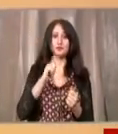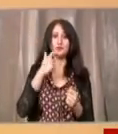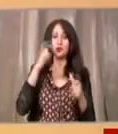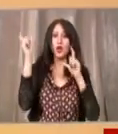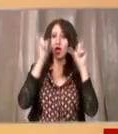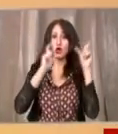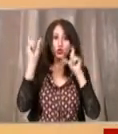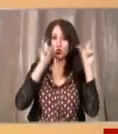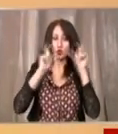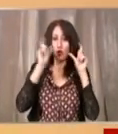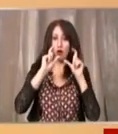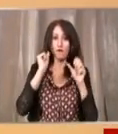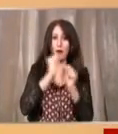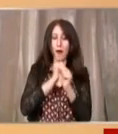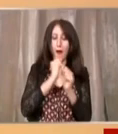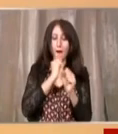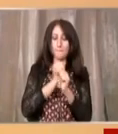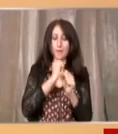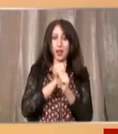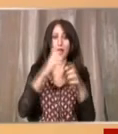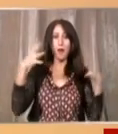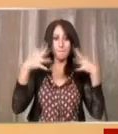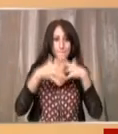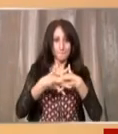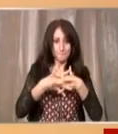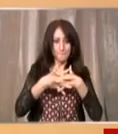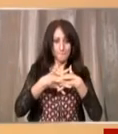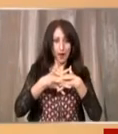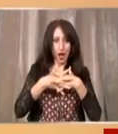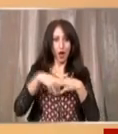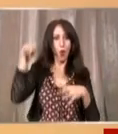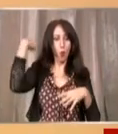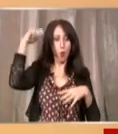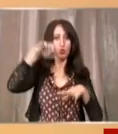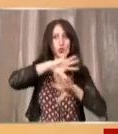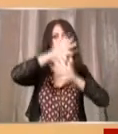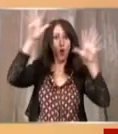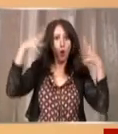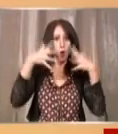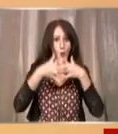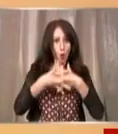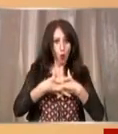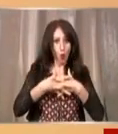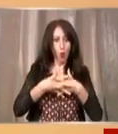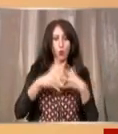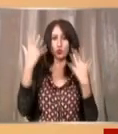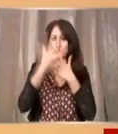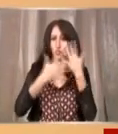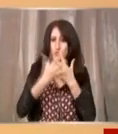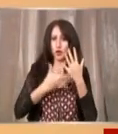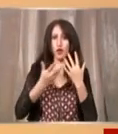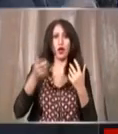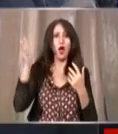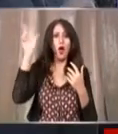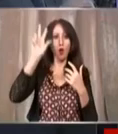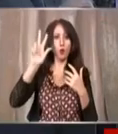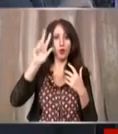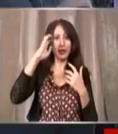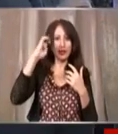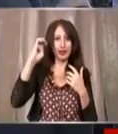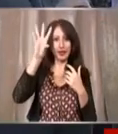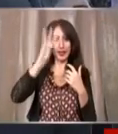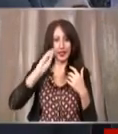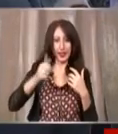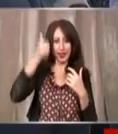المصري، ونظمها القانون الخاص بيها. والهيئه الوطنيه للانتخابات هي المعنيه من